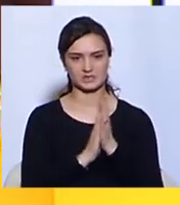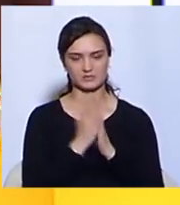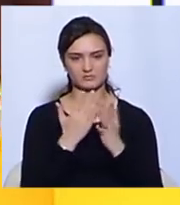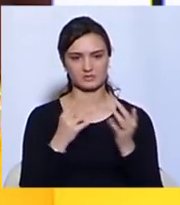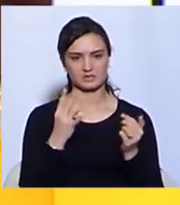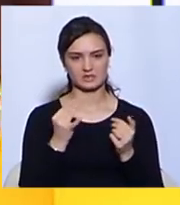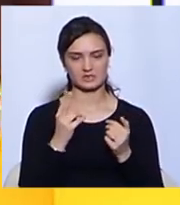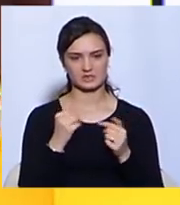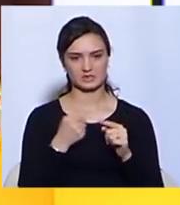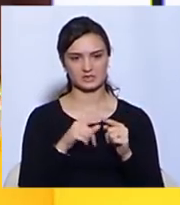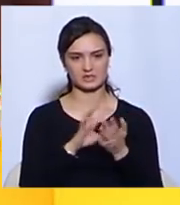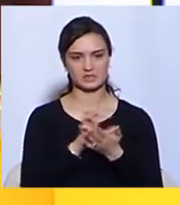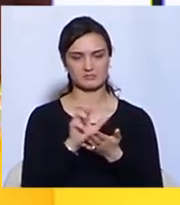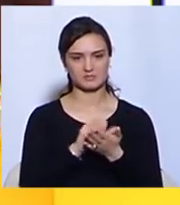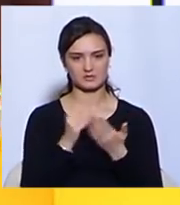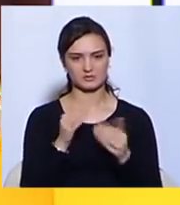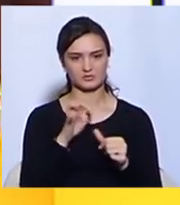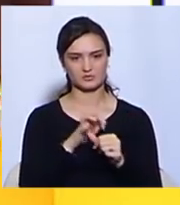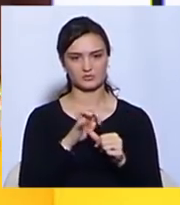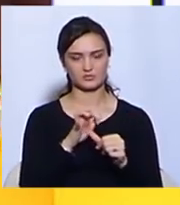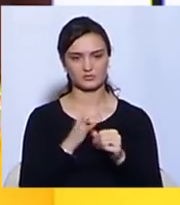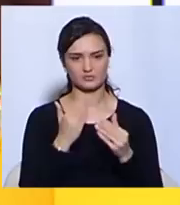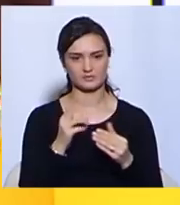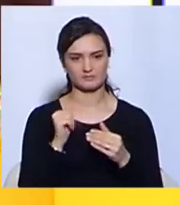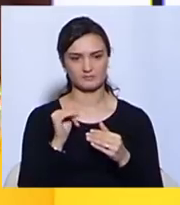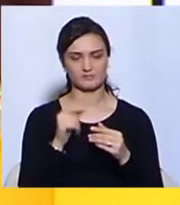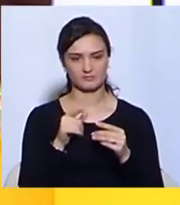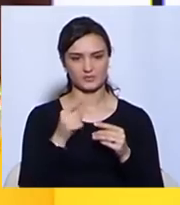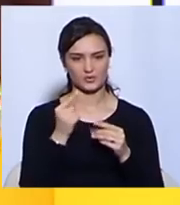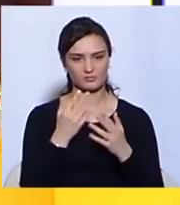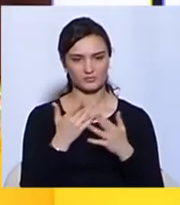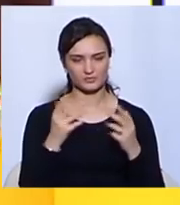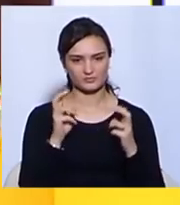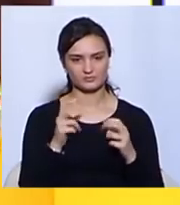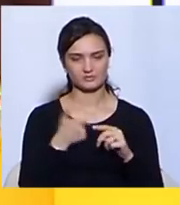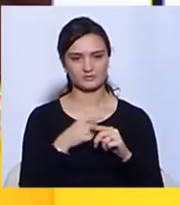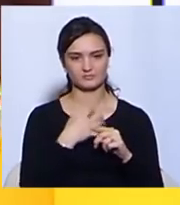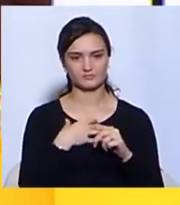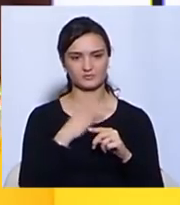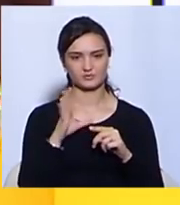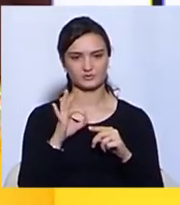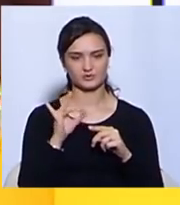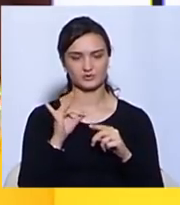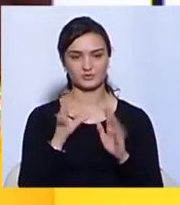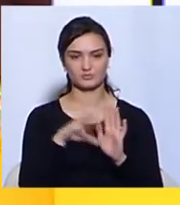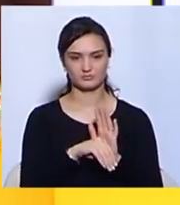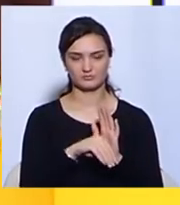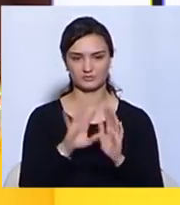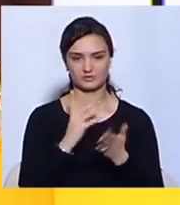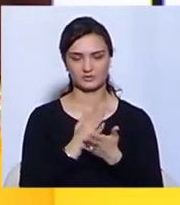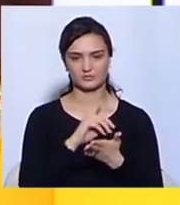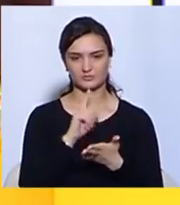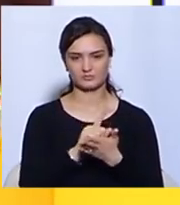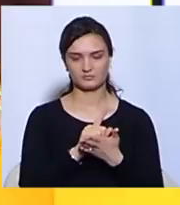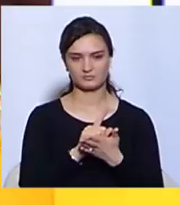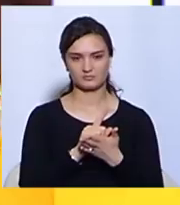ცილების ბალანსი. ისპანახი, სოკო, პარკოსნები, განსაკუთრებით მნიშვნელოვანია სოიოს ჩართულობა, არ არის